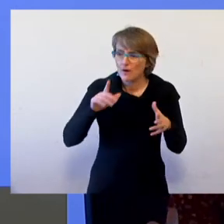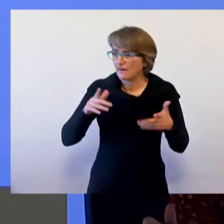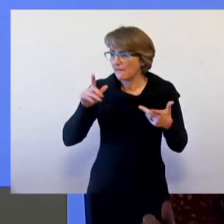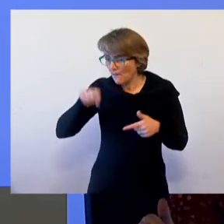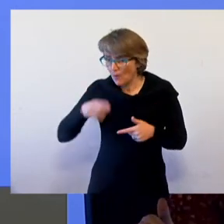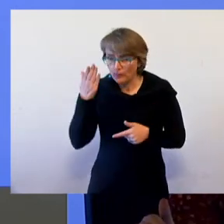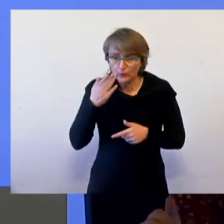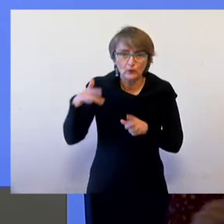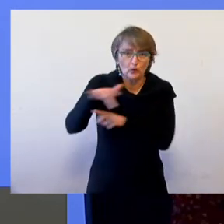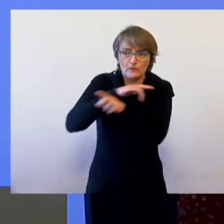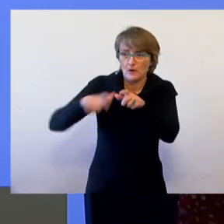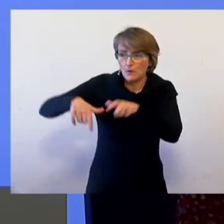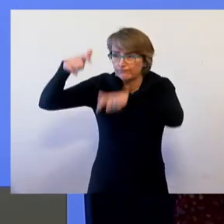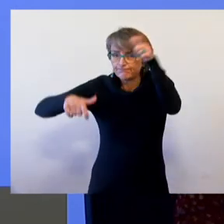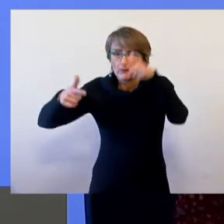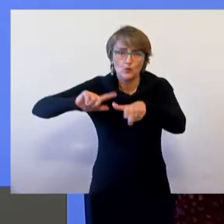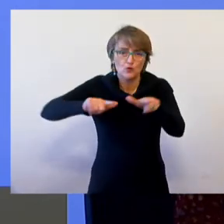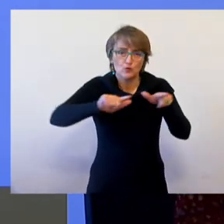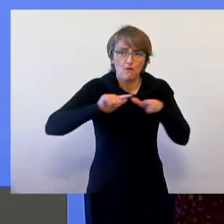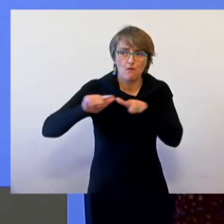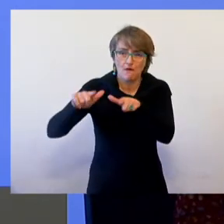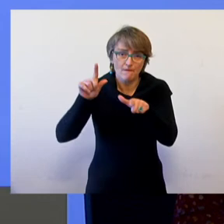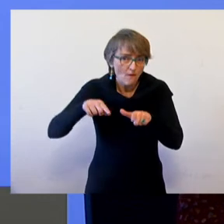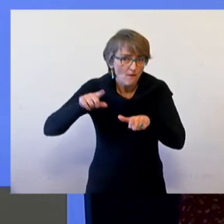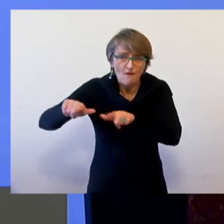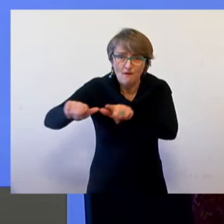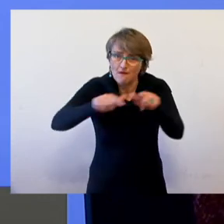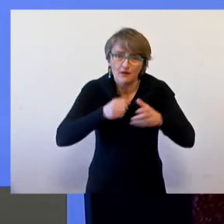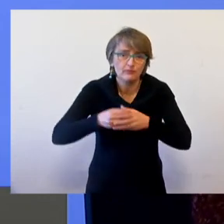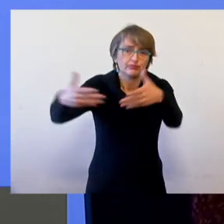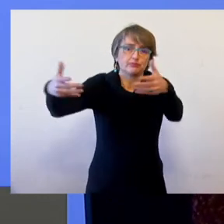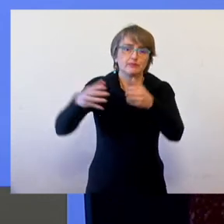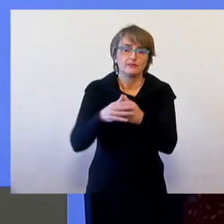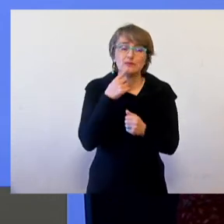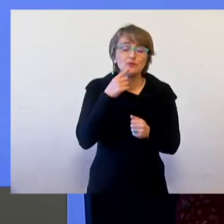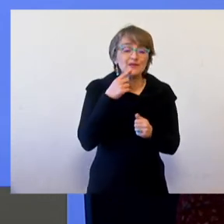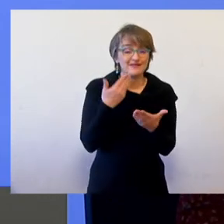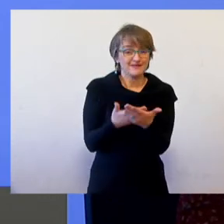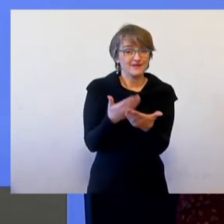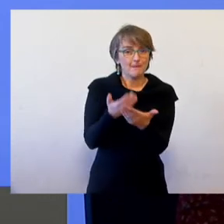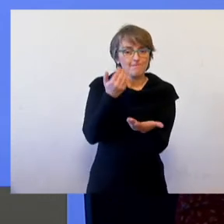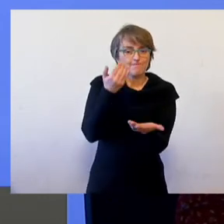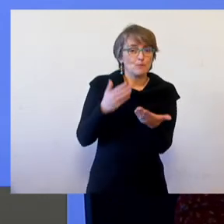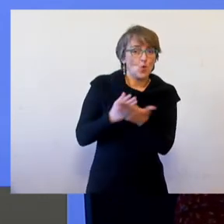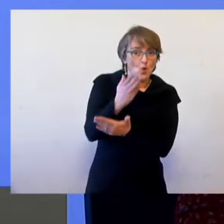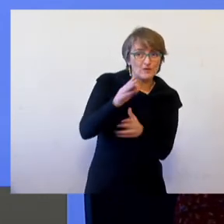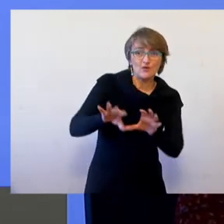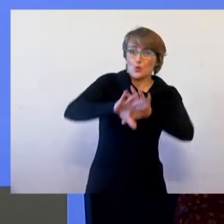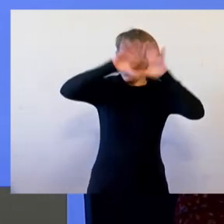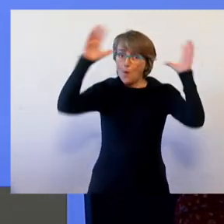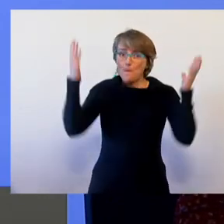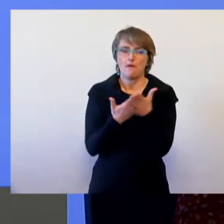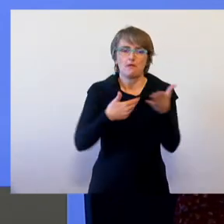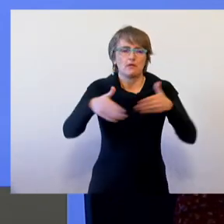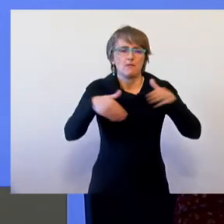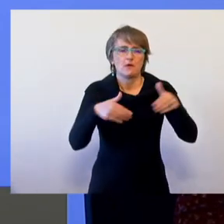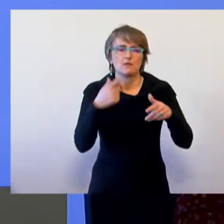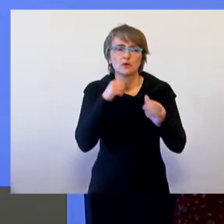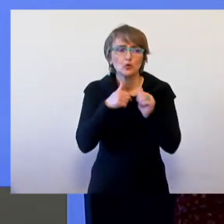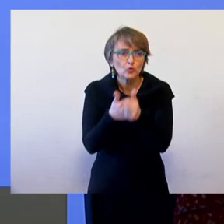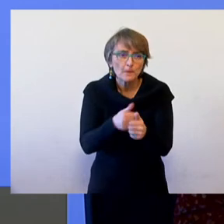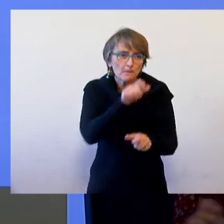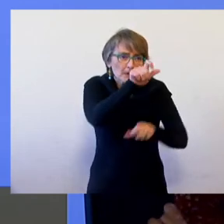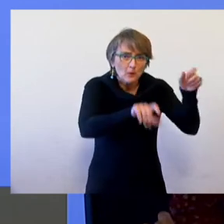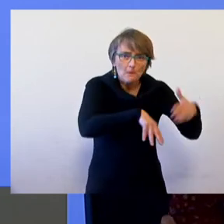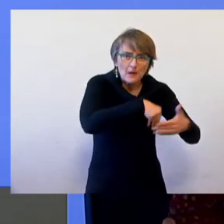enjeu très important. Donc ça s'inscrit dans une démarche globale. Fédérer les acteurs, trouver des solutions pour les associations,